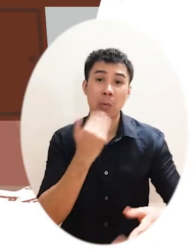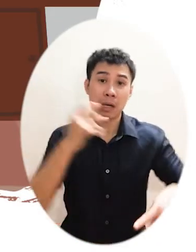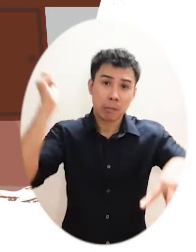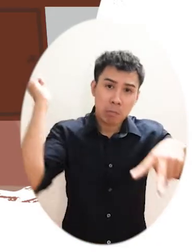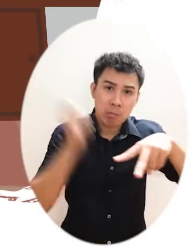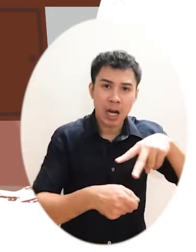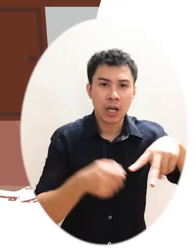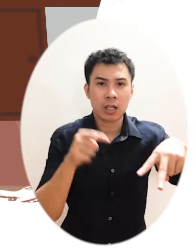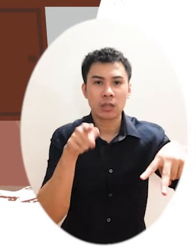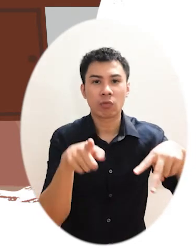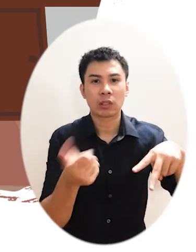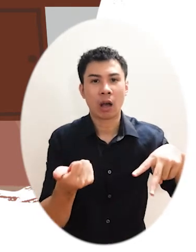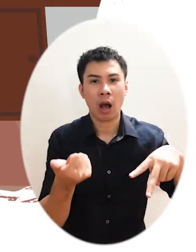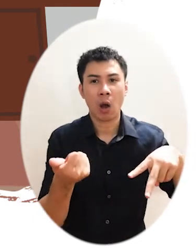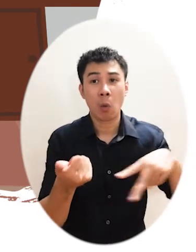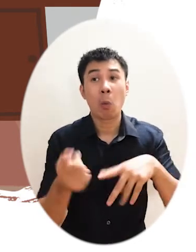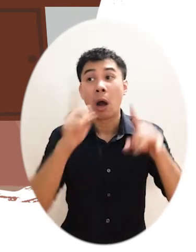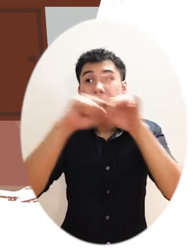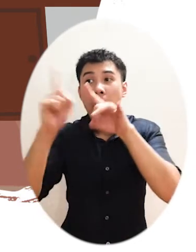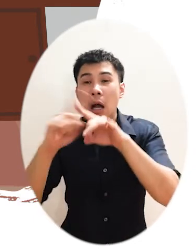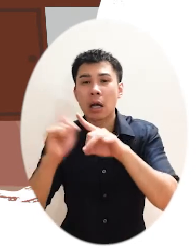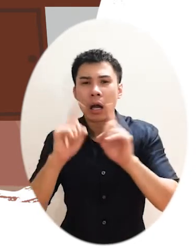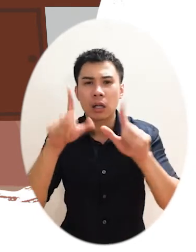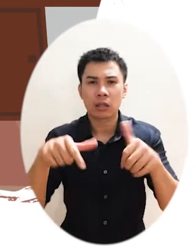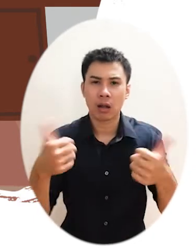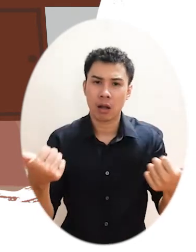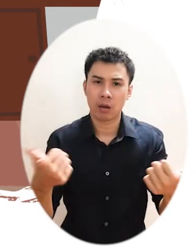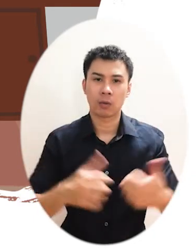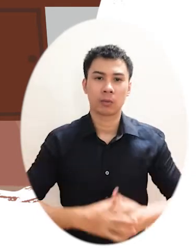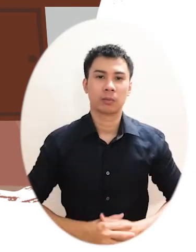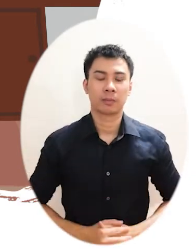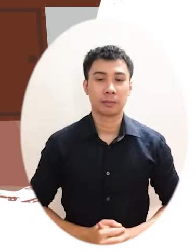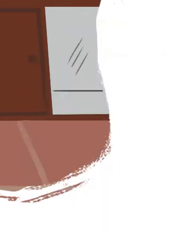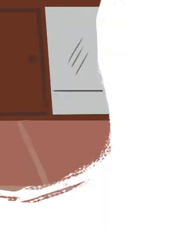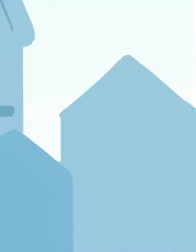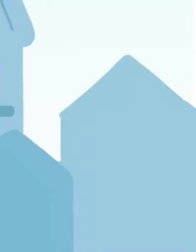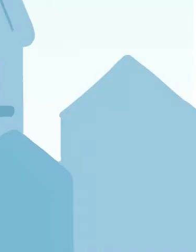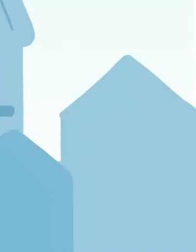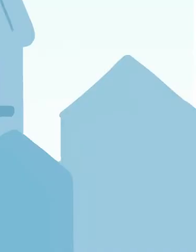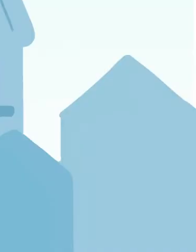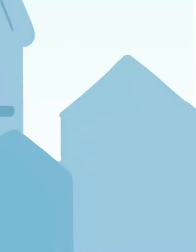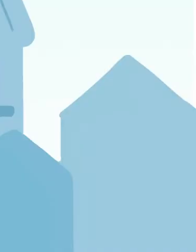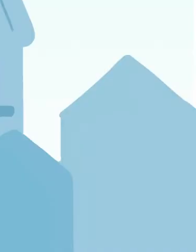bị bố mẹ đánh như vậy nhỉ? Không biết còn những bạn nào khác bị như vậy không?